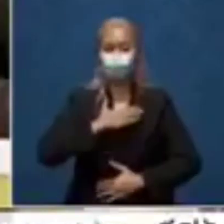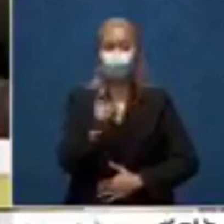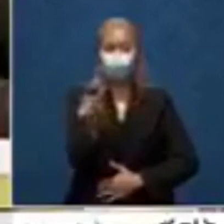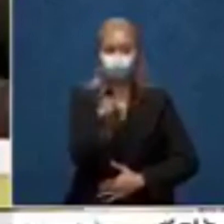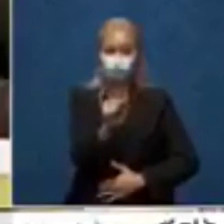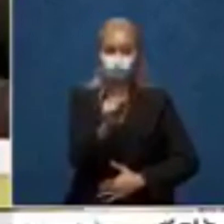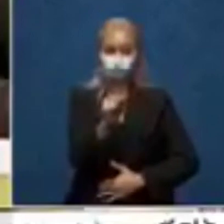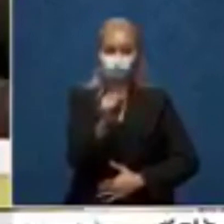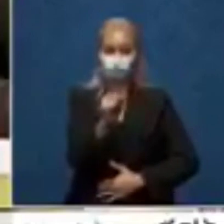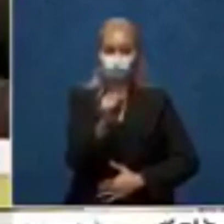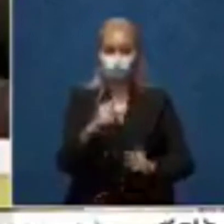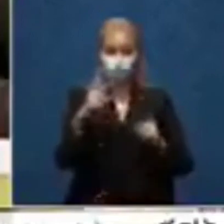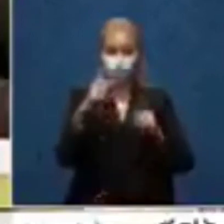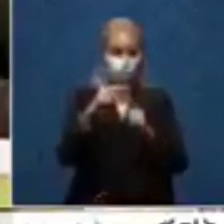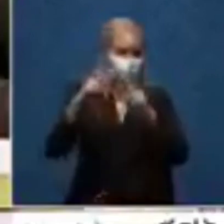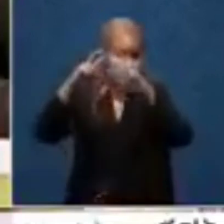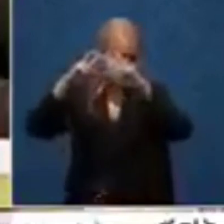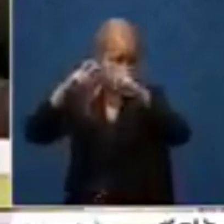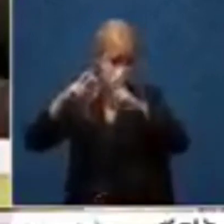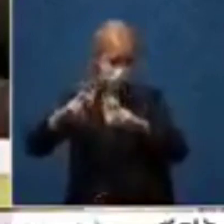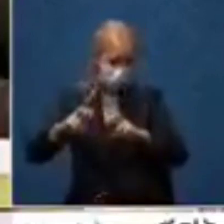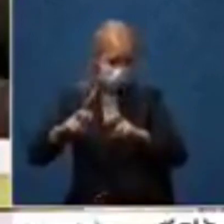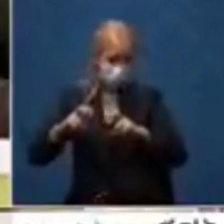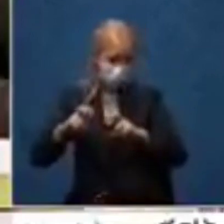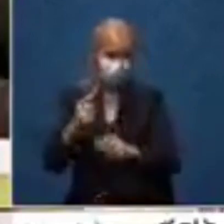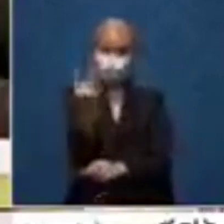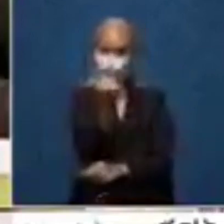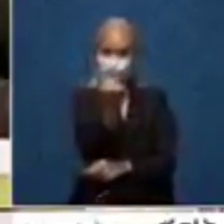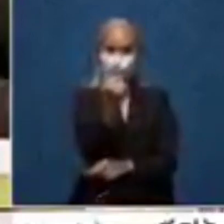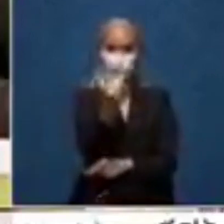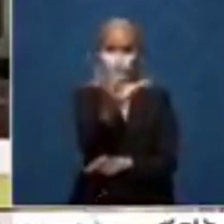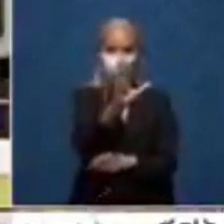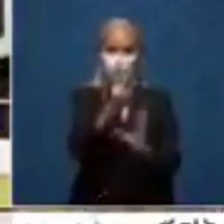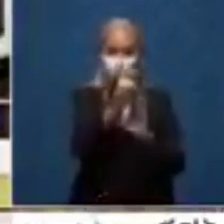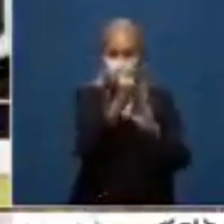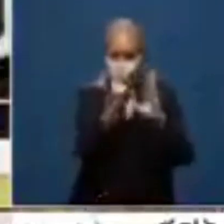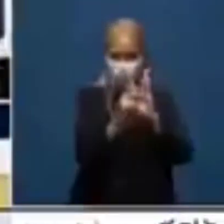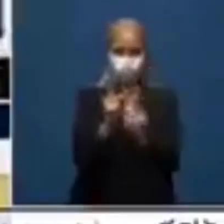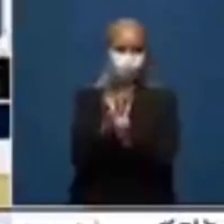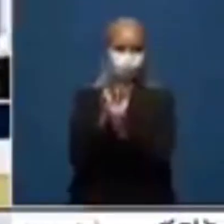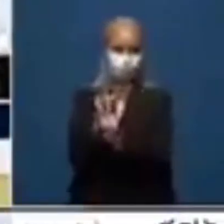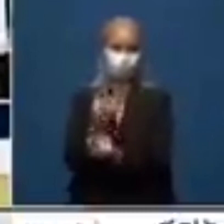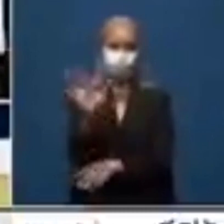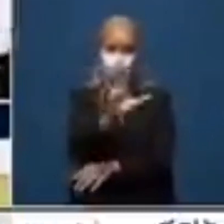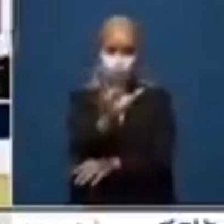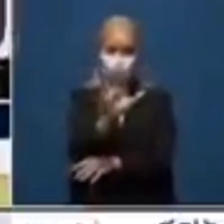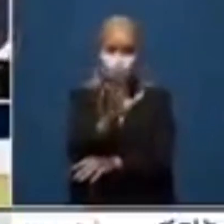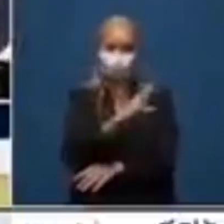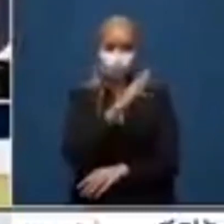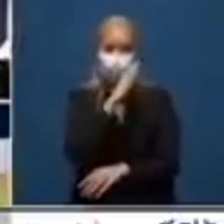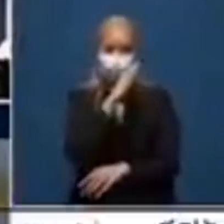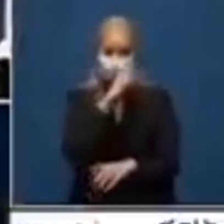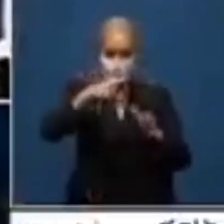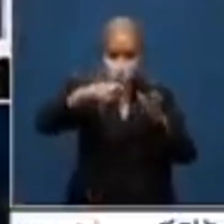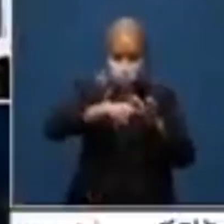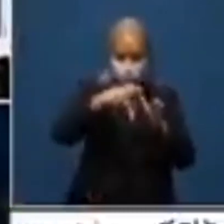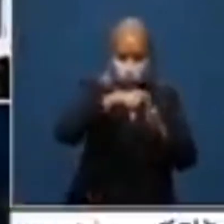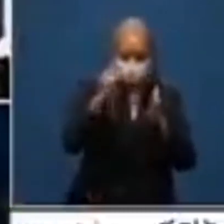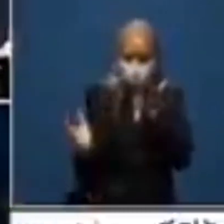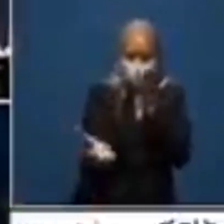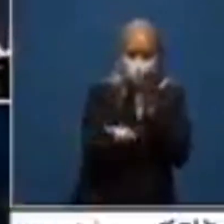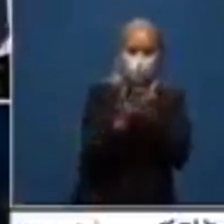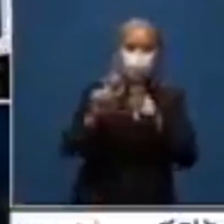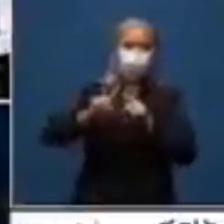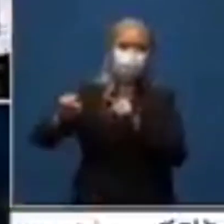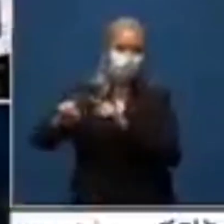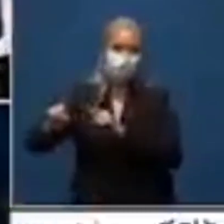คำวินิจฉัยเนี่ยมันไม่ได้มีแค่เพียงคำวินิจฉัยตามหลักกฎหมายนะครับแต่มันมีในส่วนของเหตุผลประกอบอยู่ข้างในการที่ท่านอม